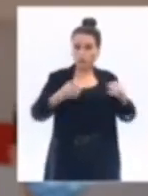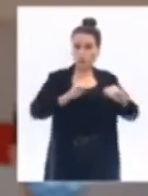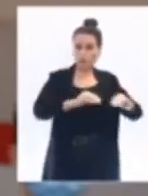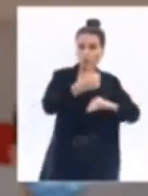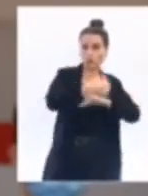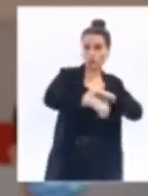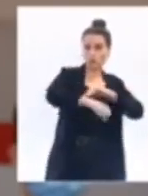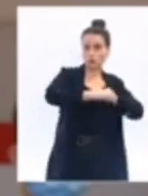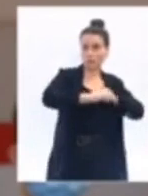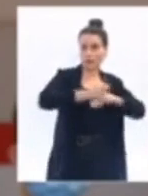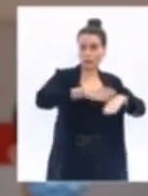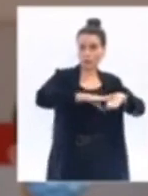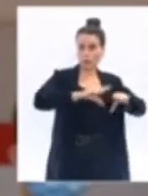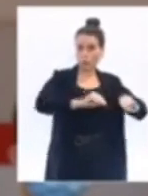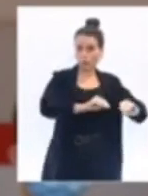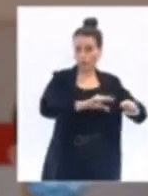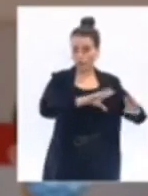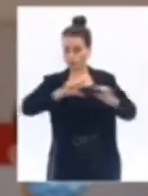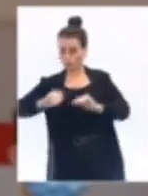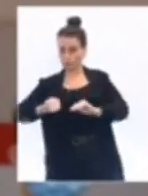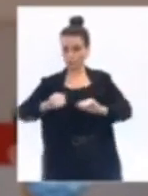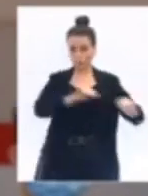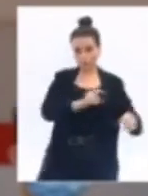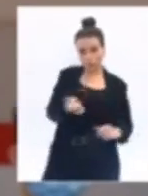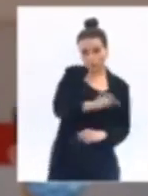pour le prouver qu'il s'agit bien d'un retour de vacances.